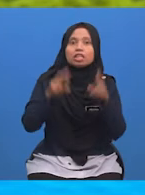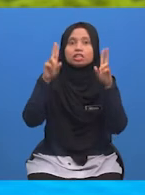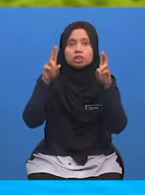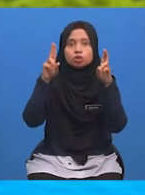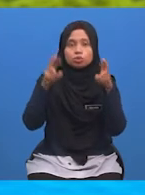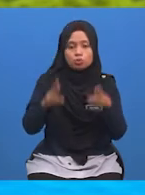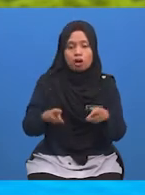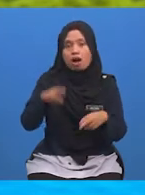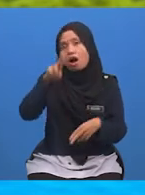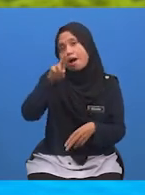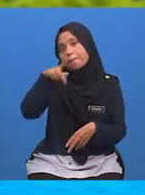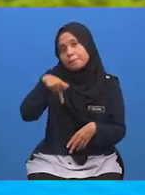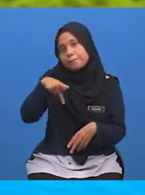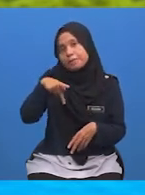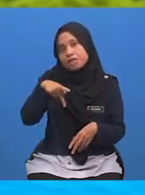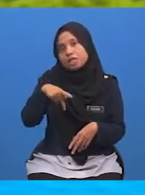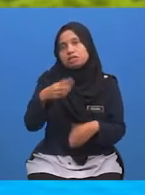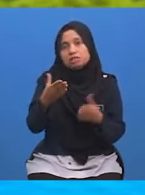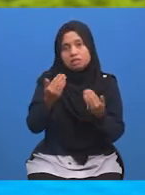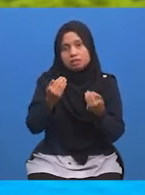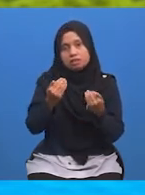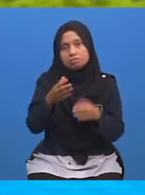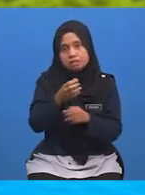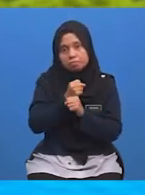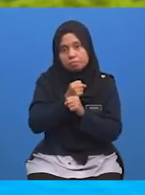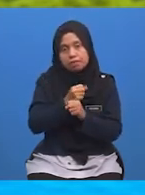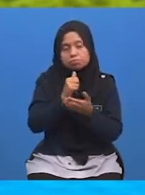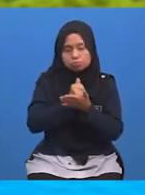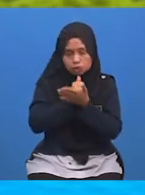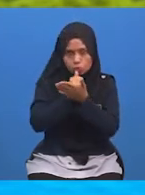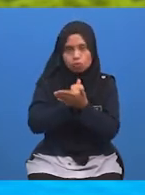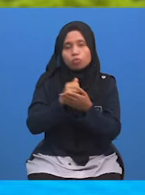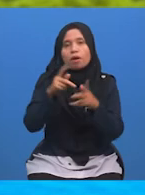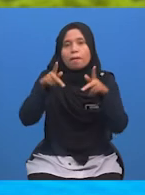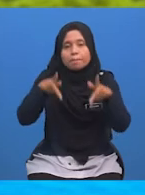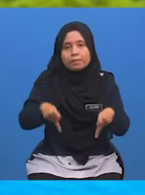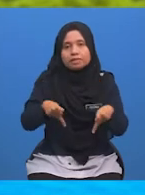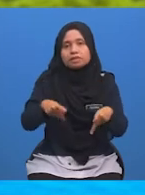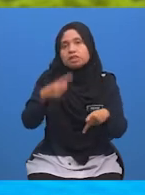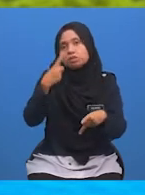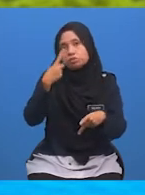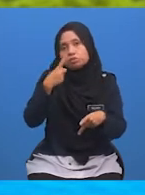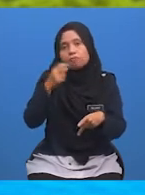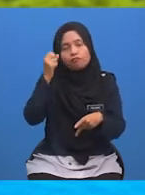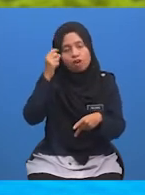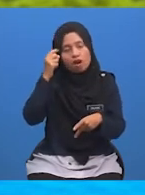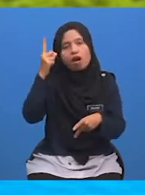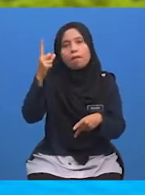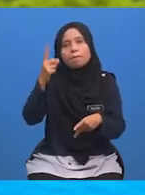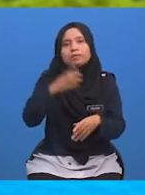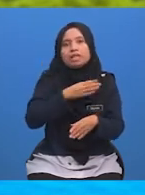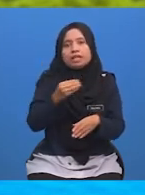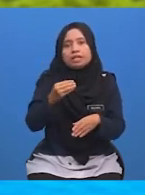rancangan perniagaan diharapkan dapat membantu pelajar dalam memahami